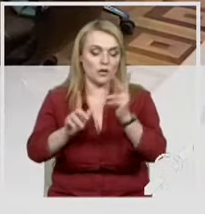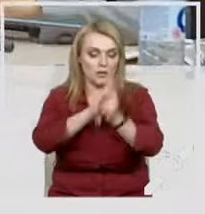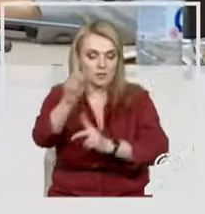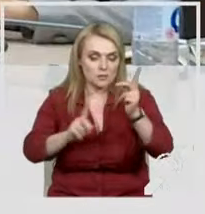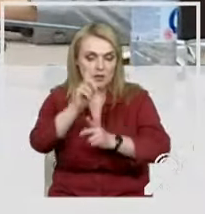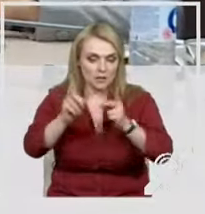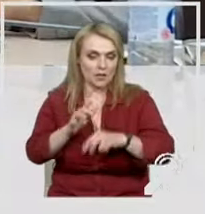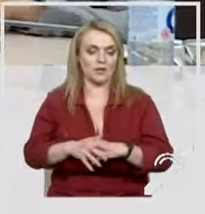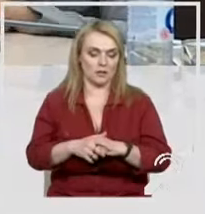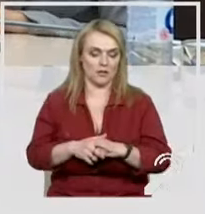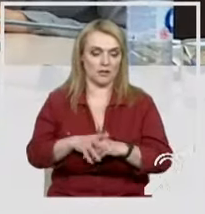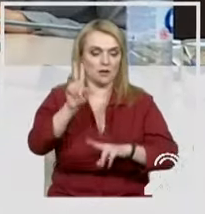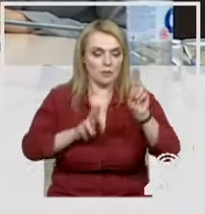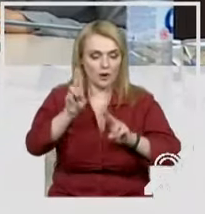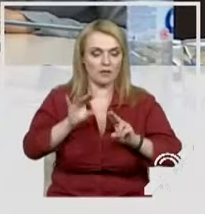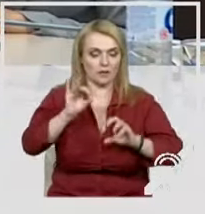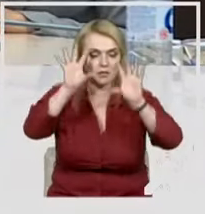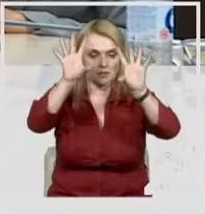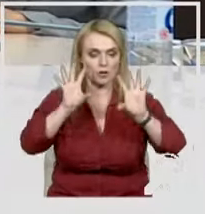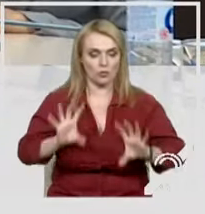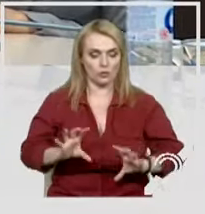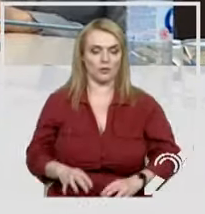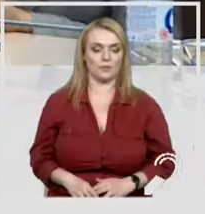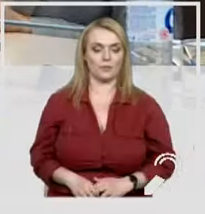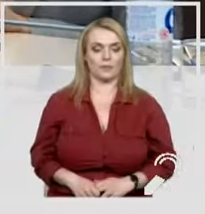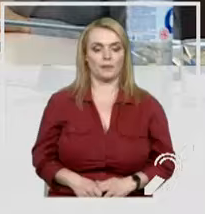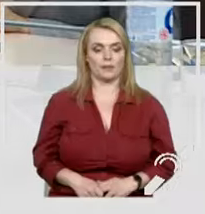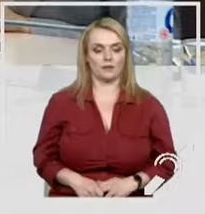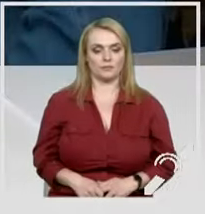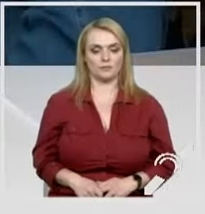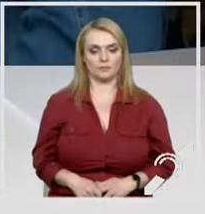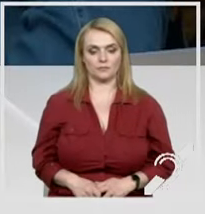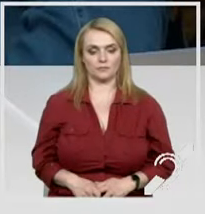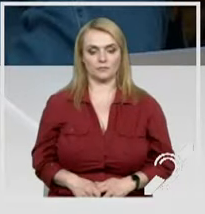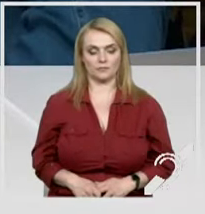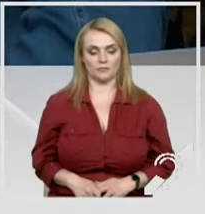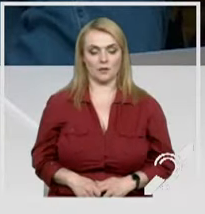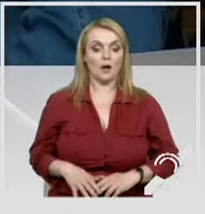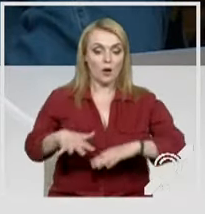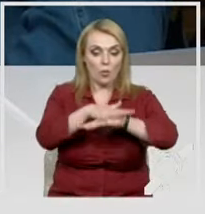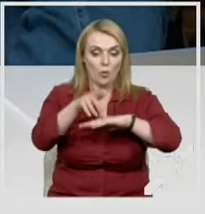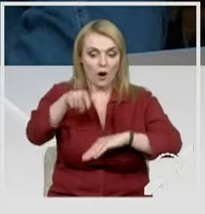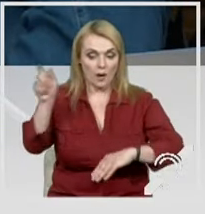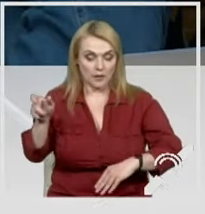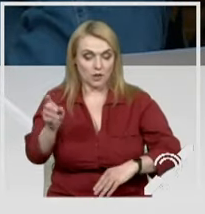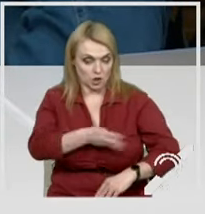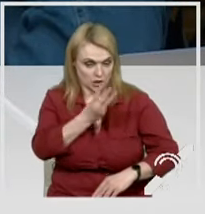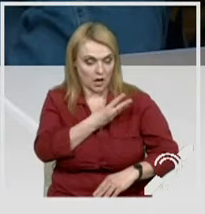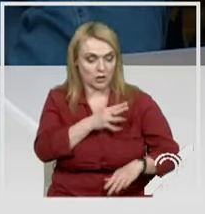autorităților recunoașterea noțiunii de femicid în legislația Republicii Moldova. Societatea dorește